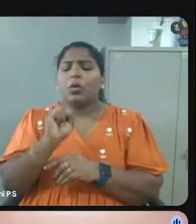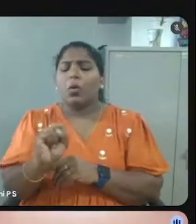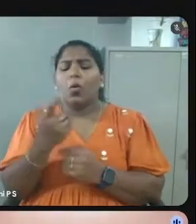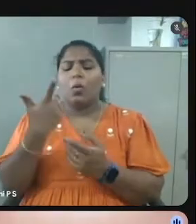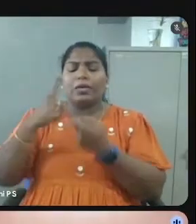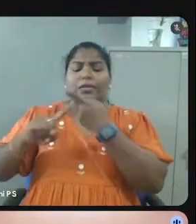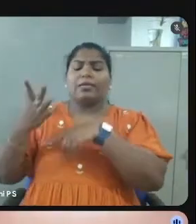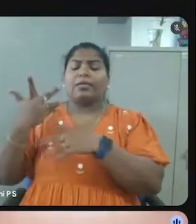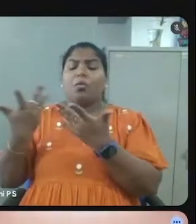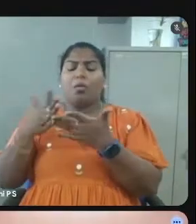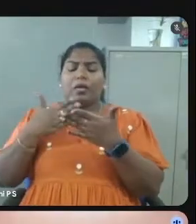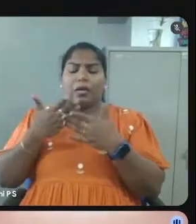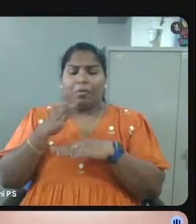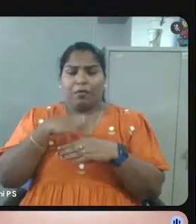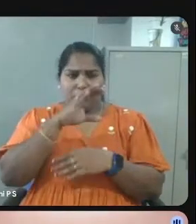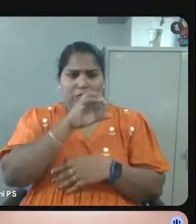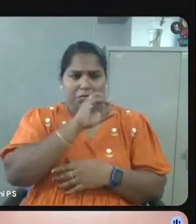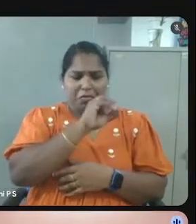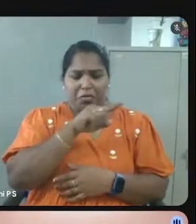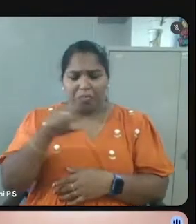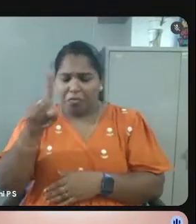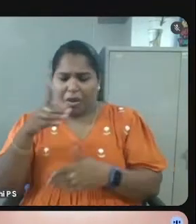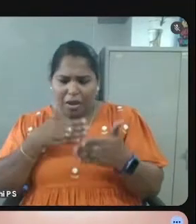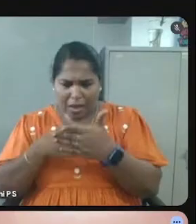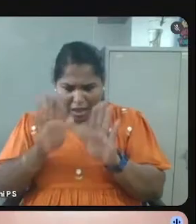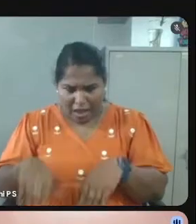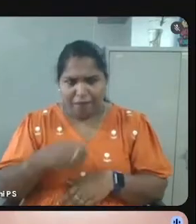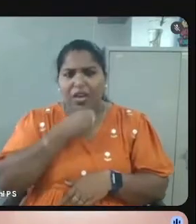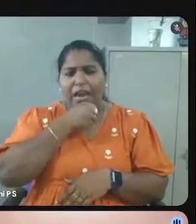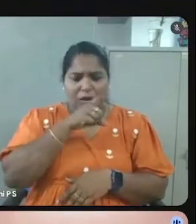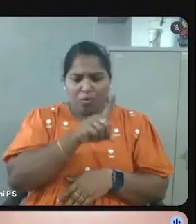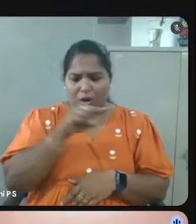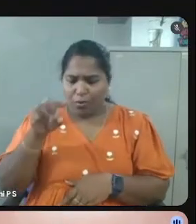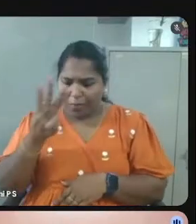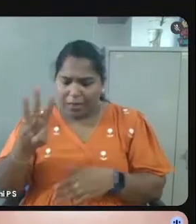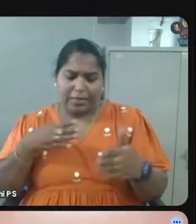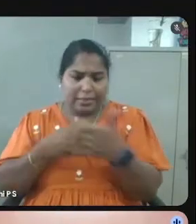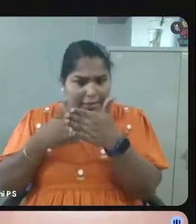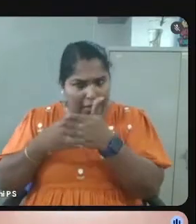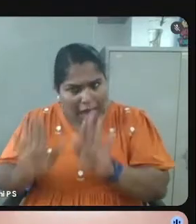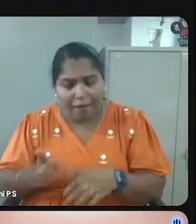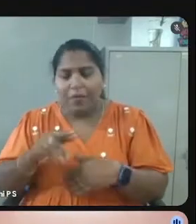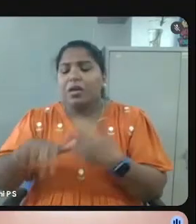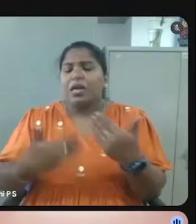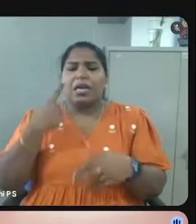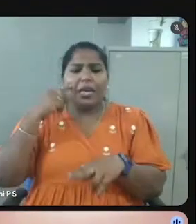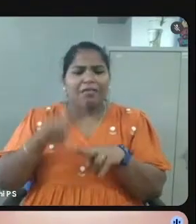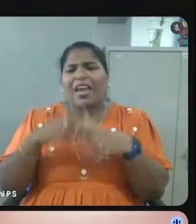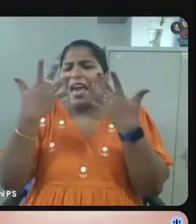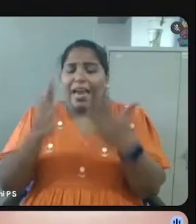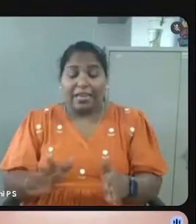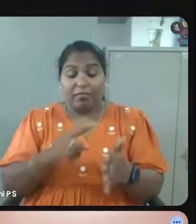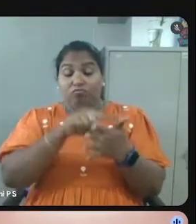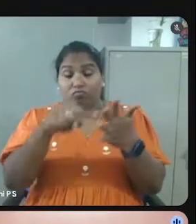ഓരൽ സ്റ്റേജിൽ സ്റ്റക്കായിട്ടുണ്ടോ, ആനൽ സ്റ്റേജിൽ സ്റ്റക്കായിട്ടുണ്ടോ, ഫാലിക്കിൽ സ്റ്റക്കായിട്ടുണ്ടോ, പിന്നെ ജെനിറ്റലോ എന്തെങ്കിലും